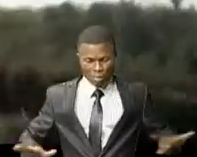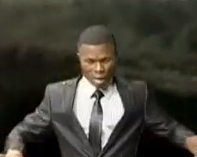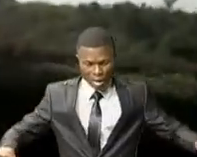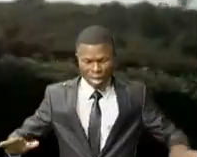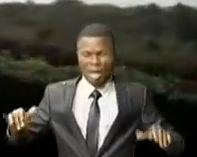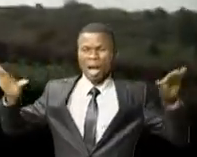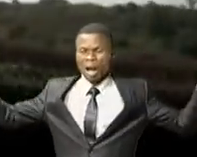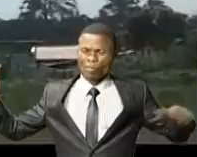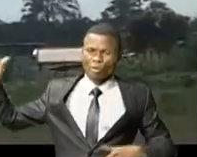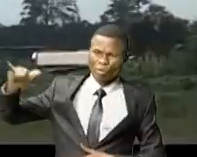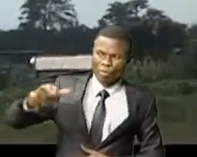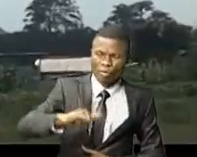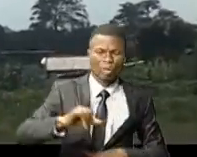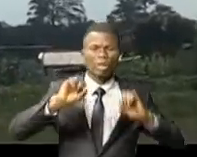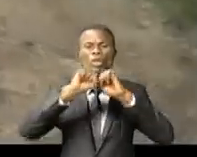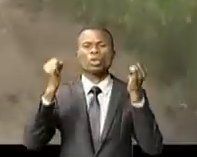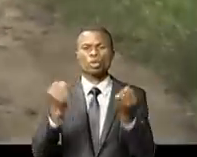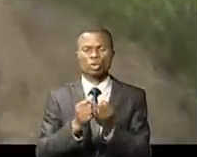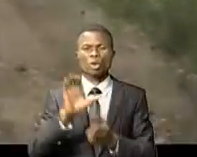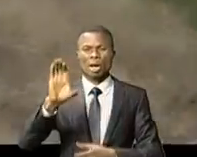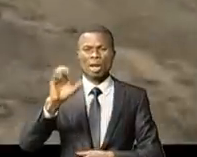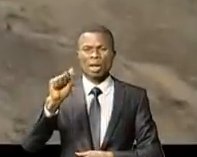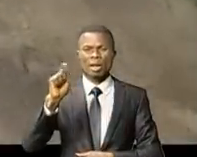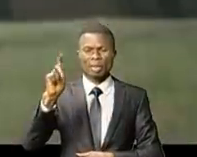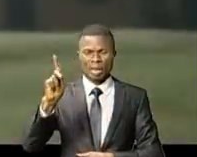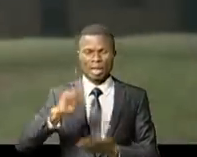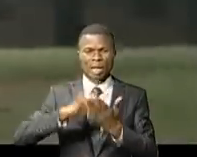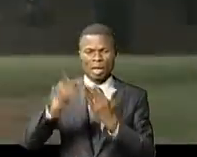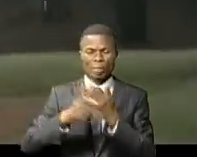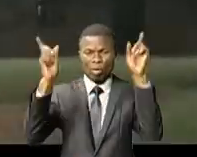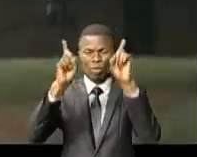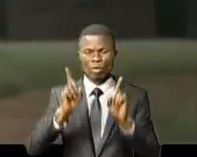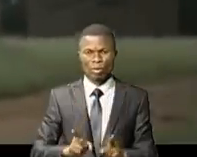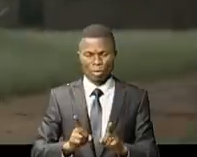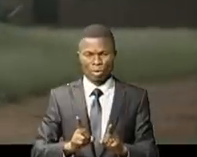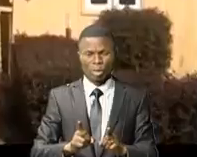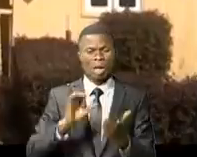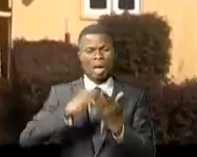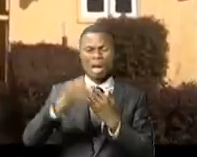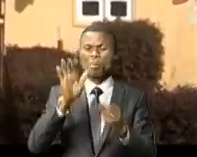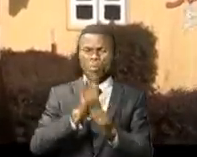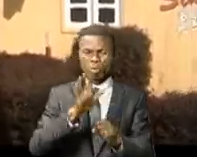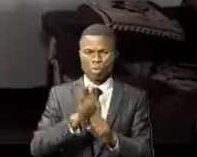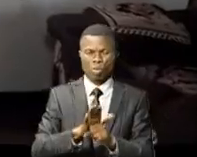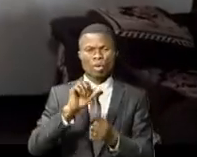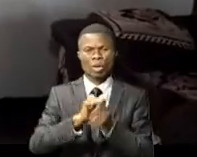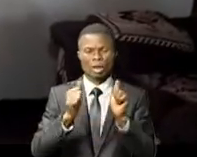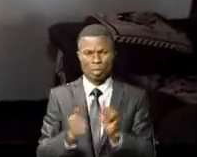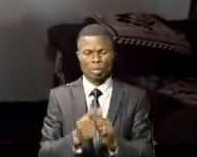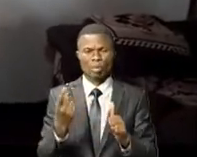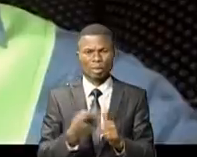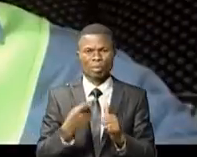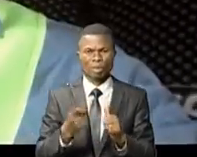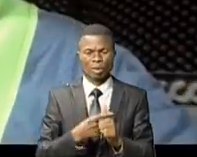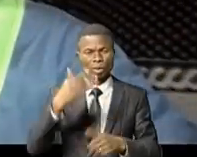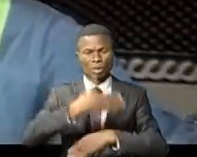A noter que la firme panafricaine CAT Project Africa a un vaste programme en ce qui concerne notamment